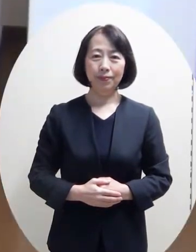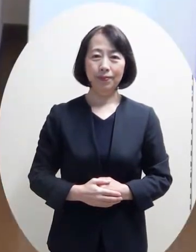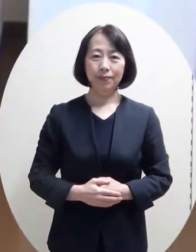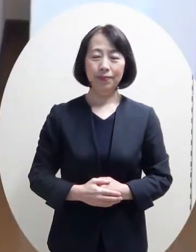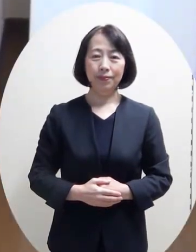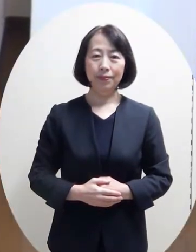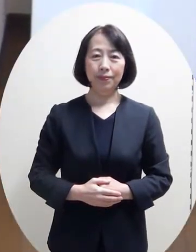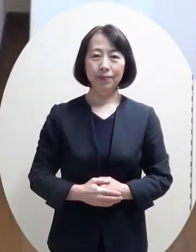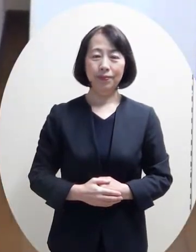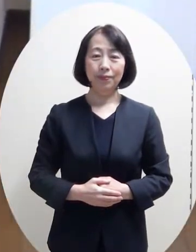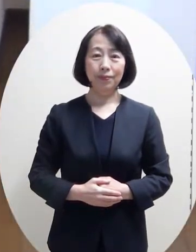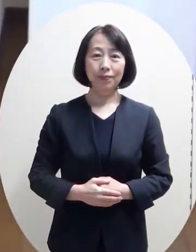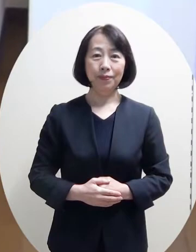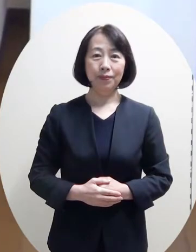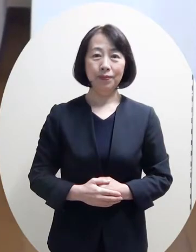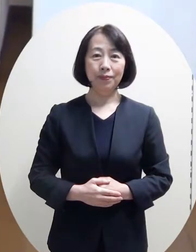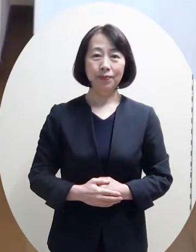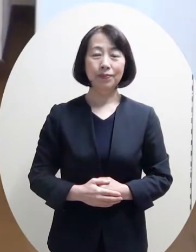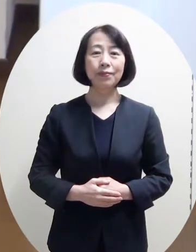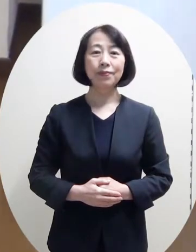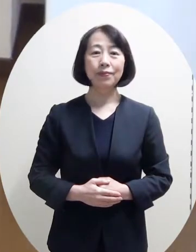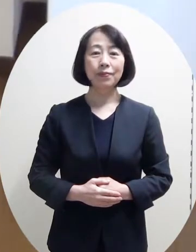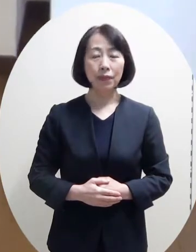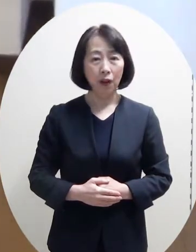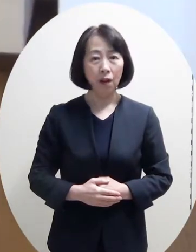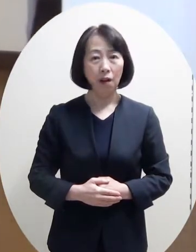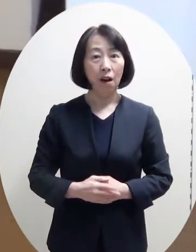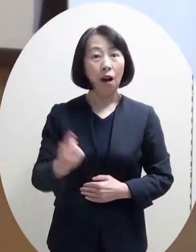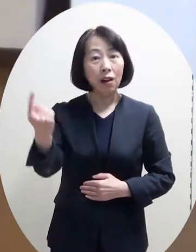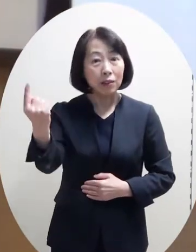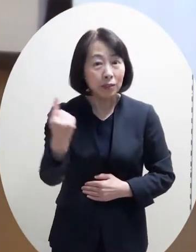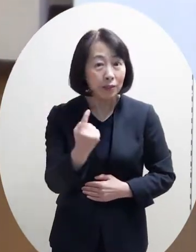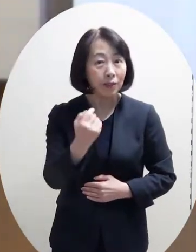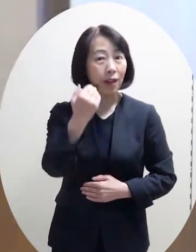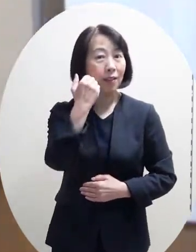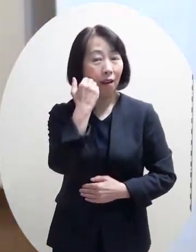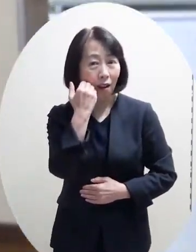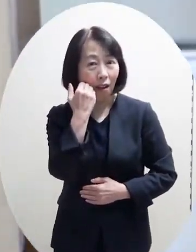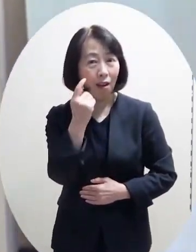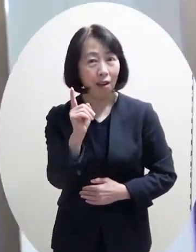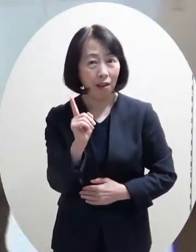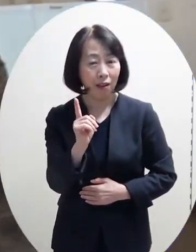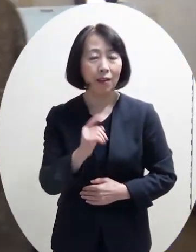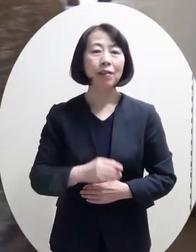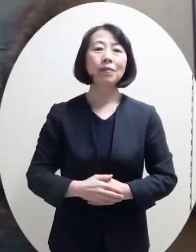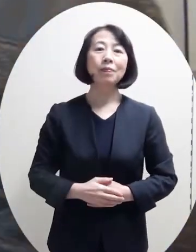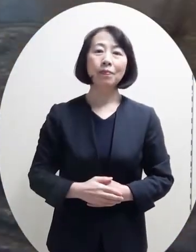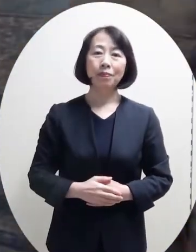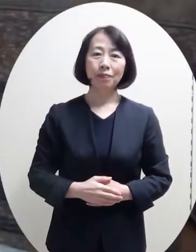はい、はてどなたかの。